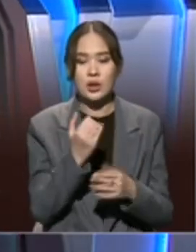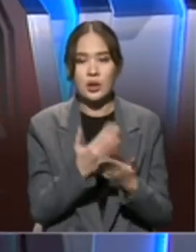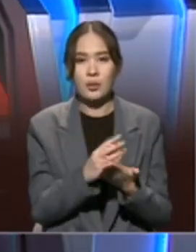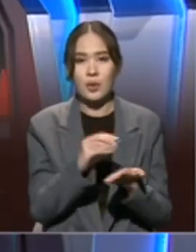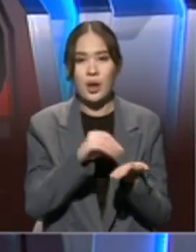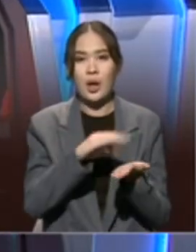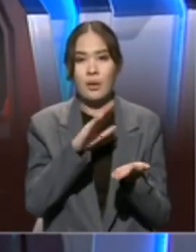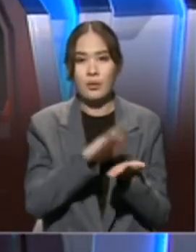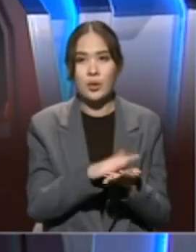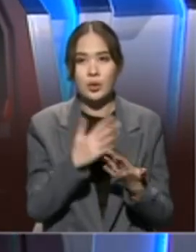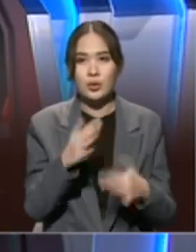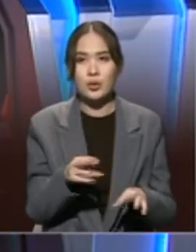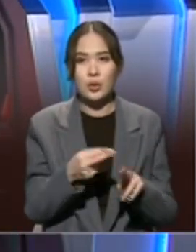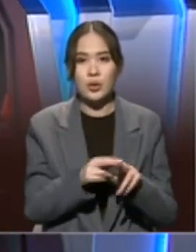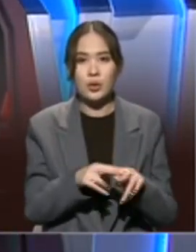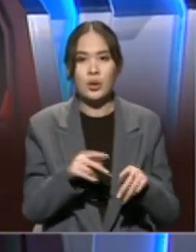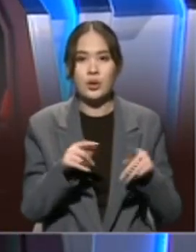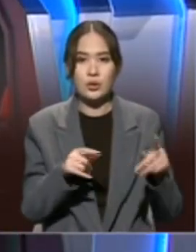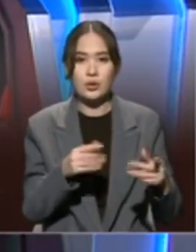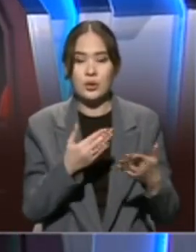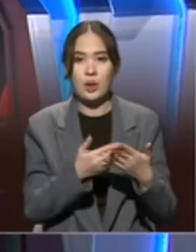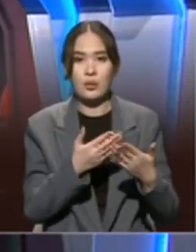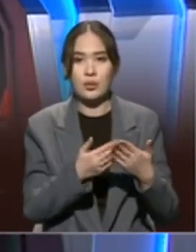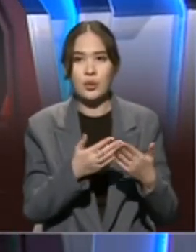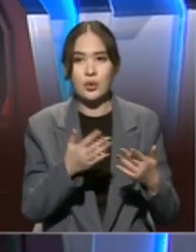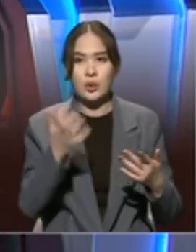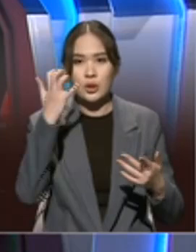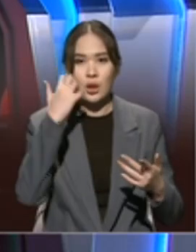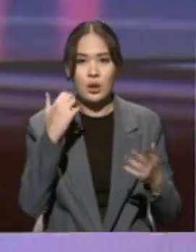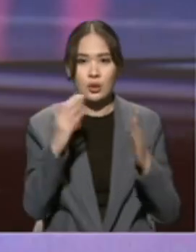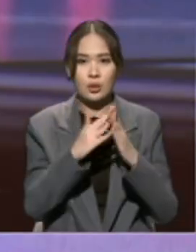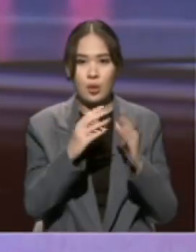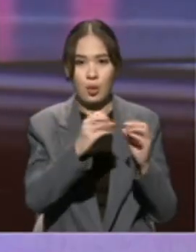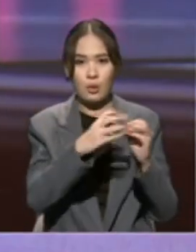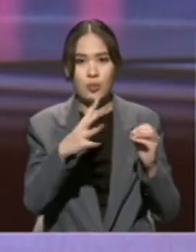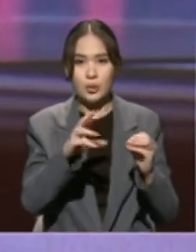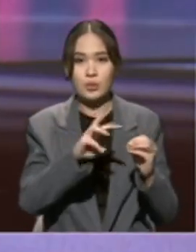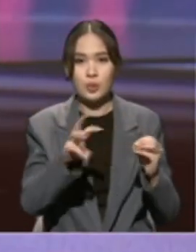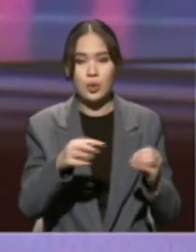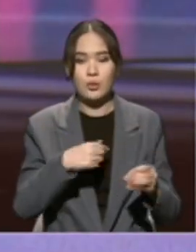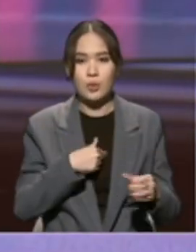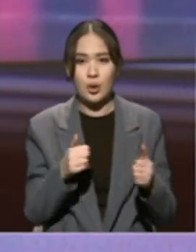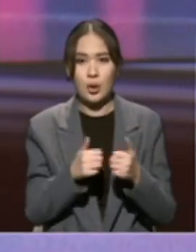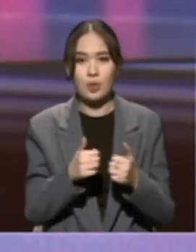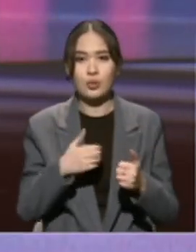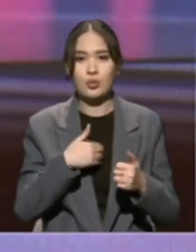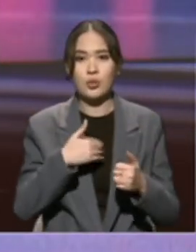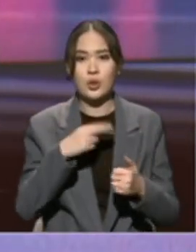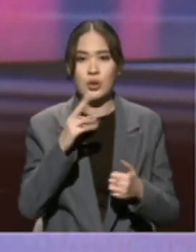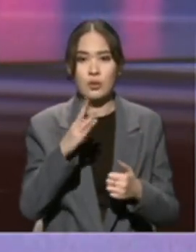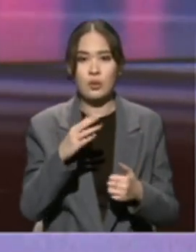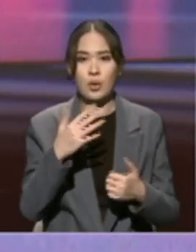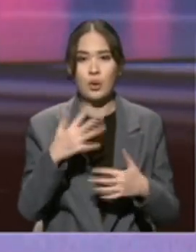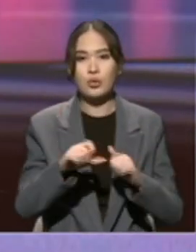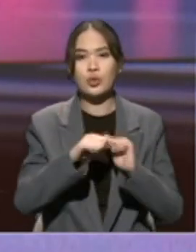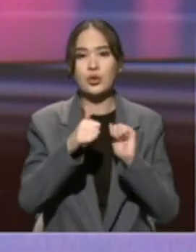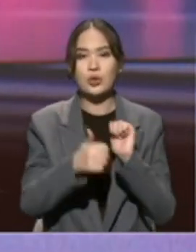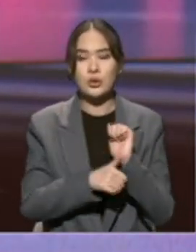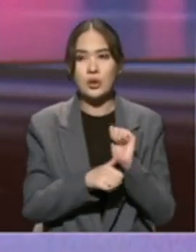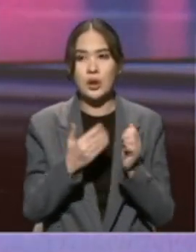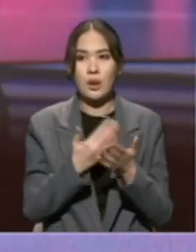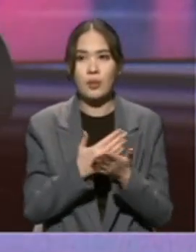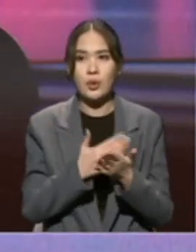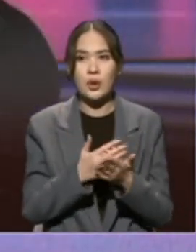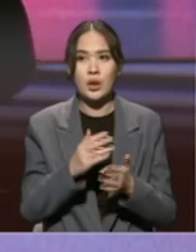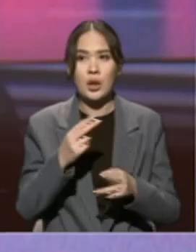қараймын, ойбай, мына бауыржан жаңағы ескі үйін 15-ке қойыпты ғой, оның қасында менің үйім жақсы ғой деймін де, мен 16 қылдырам. Міне сөйтіп бұл кісі